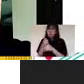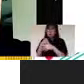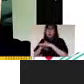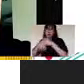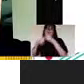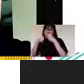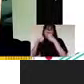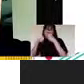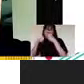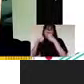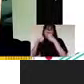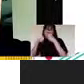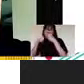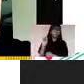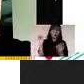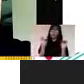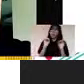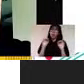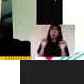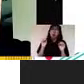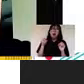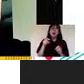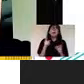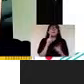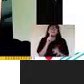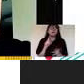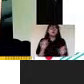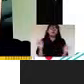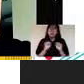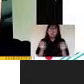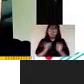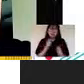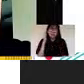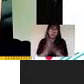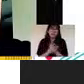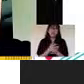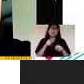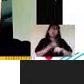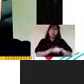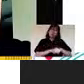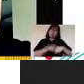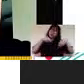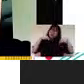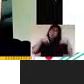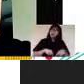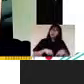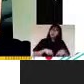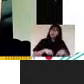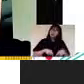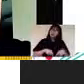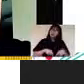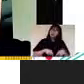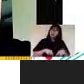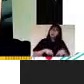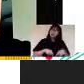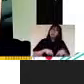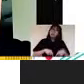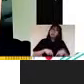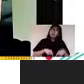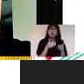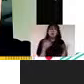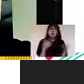dengan sangat cepat, saya kira sudah saatnya law enforcement di bidang pencurian data, ya,